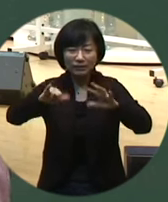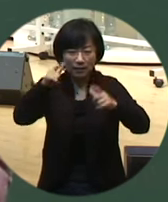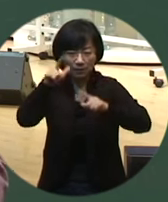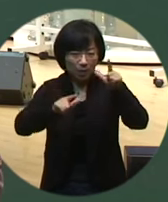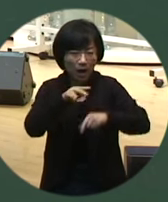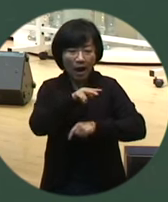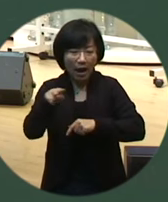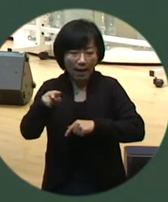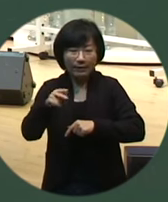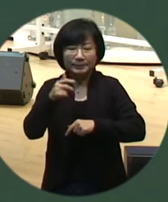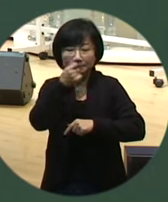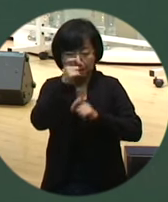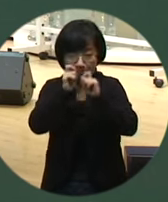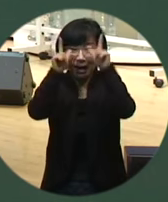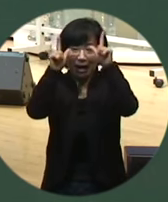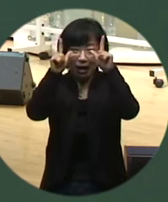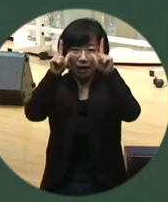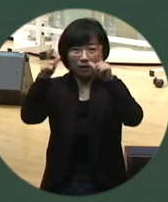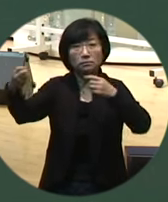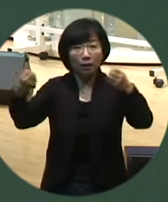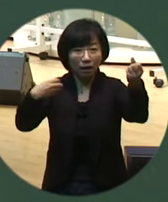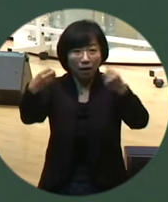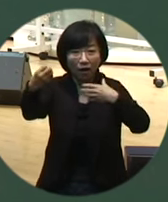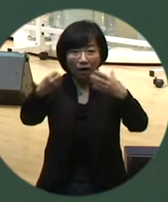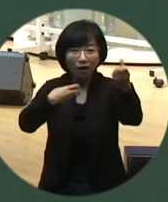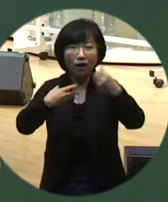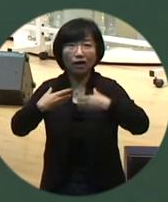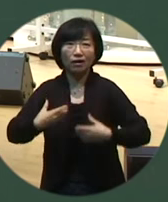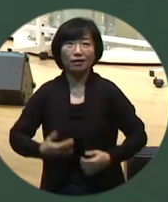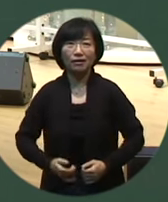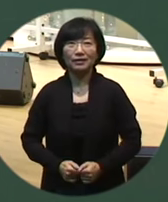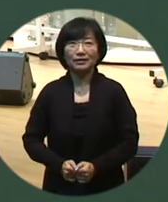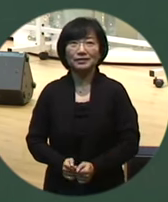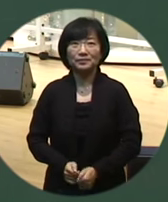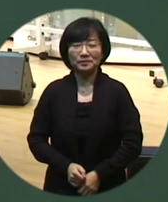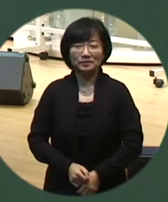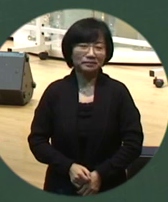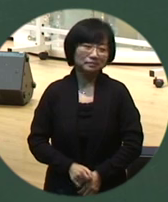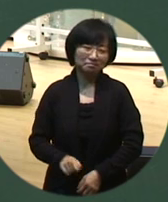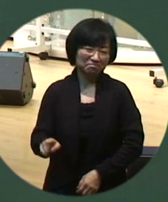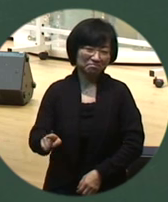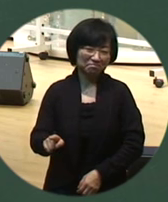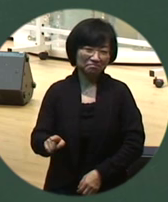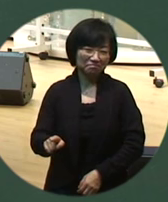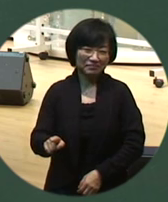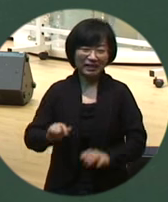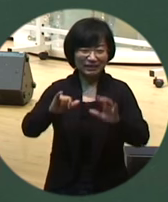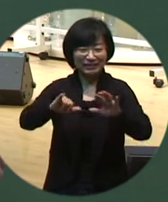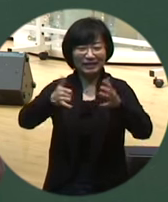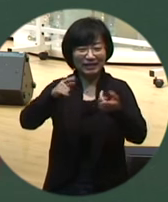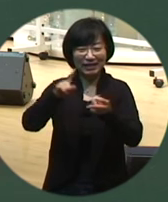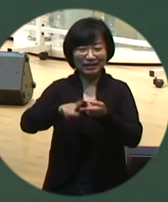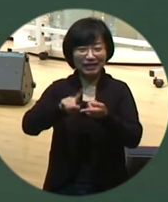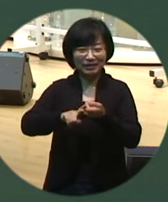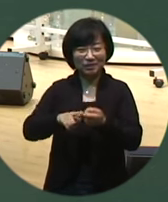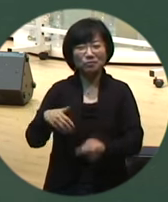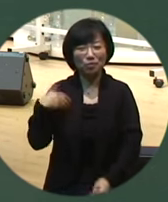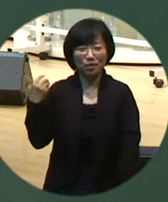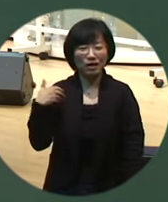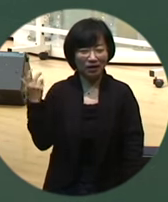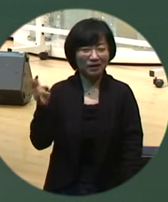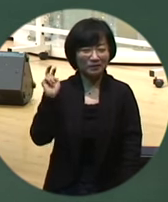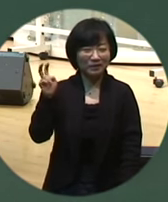doing business and they are conned of their money and they say, I think I know the world now. 그 사람은 아직 세상을 모르는 겁니다. But that person does not know the world.